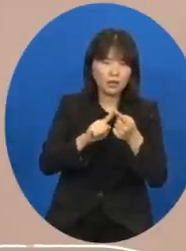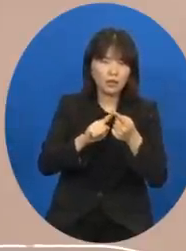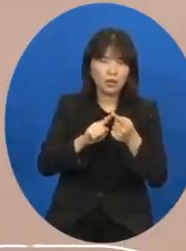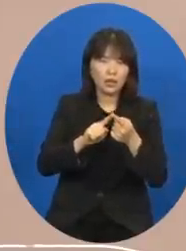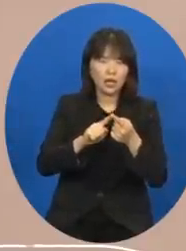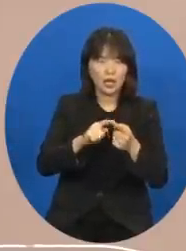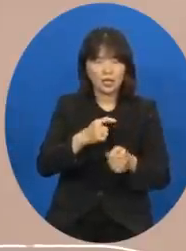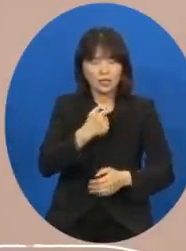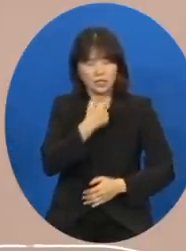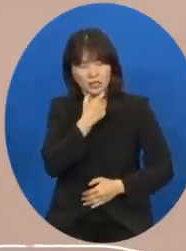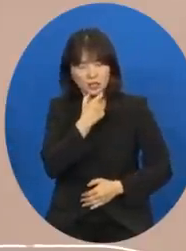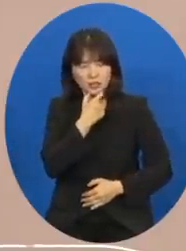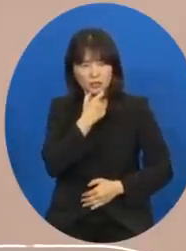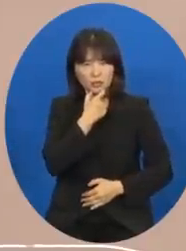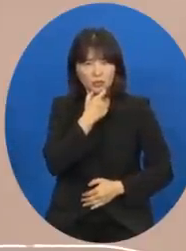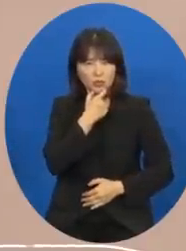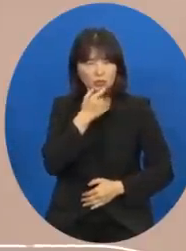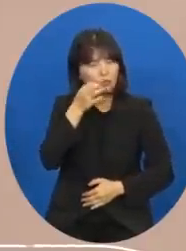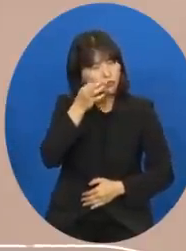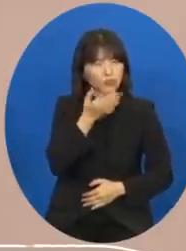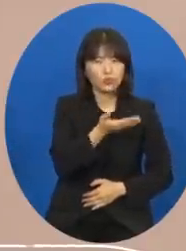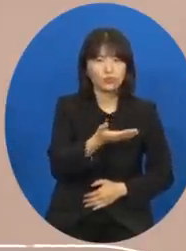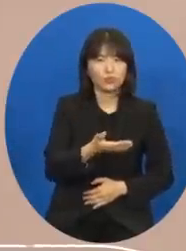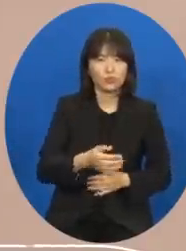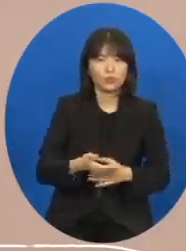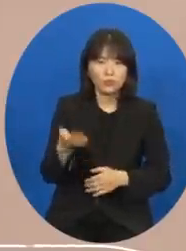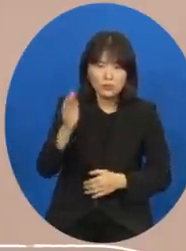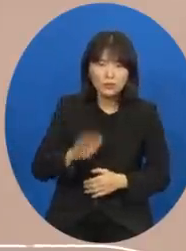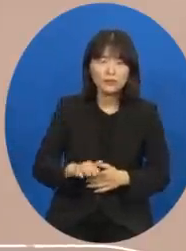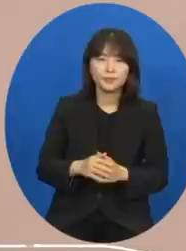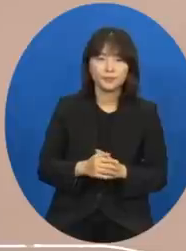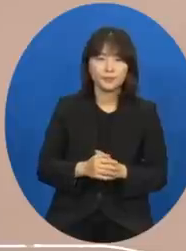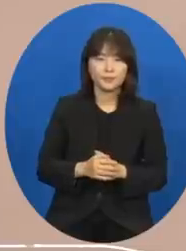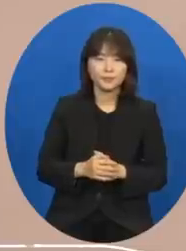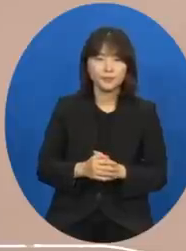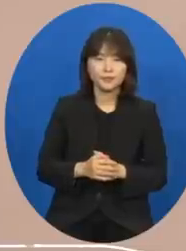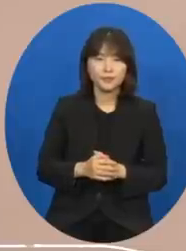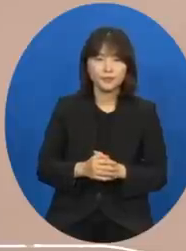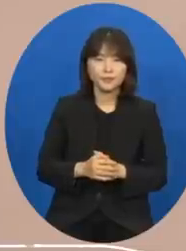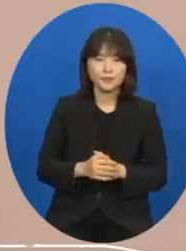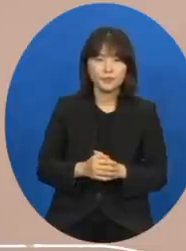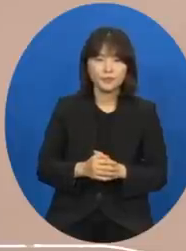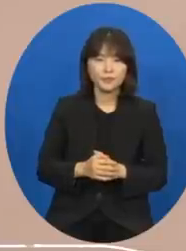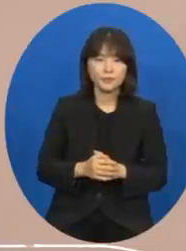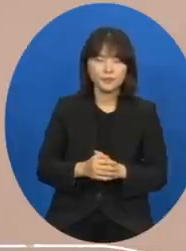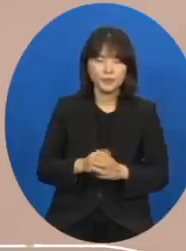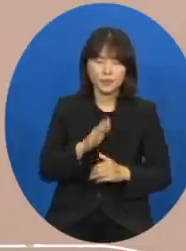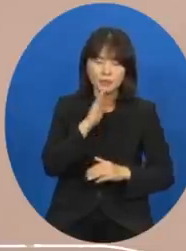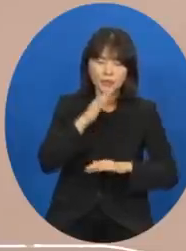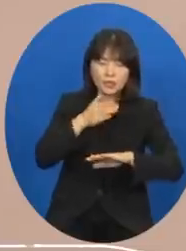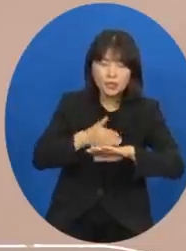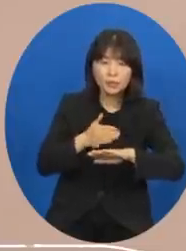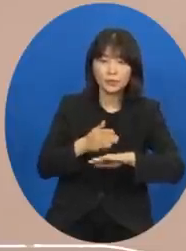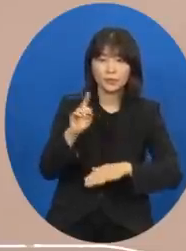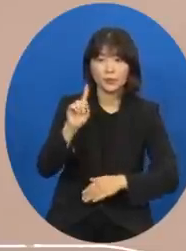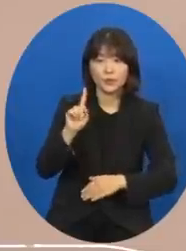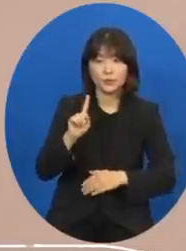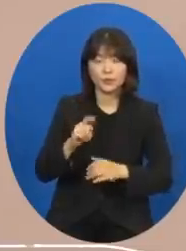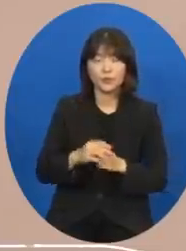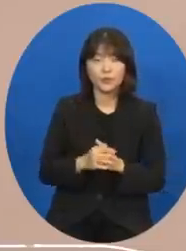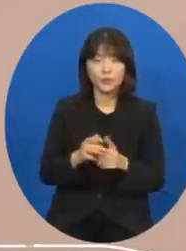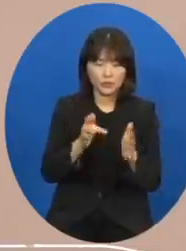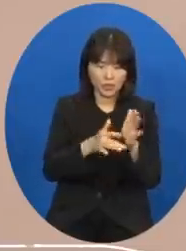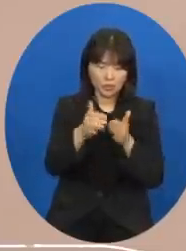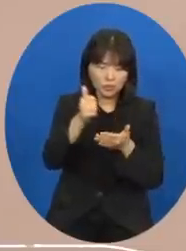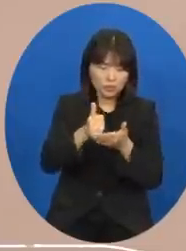감정이 노골적이었습니다. 그런데 참 감사한 것은